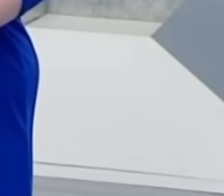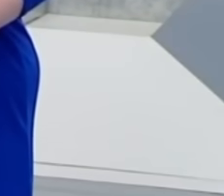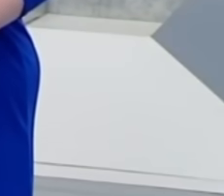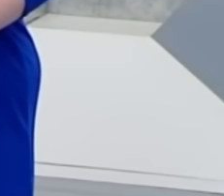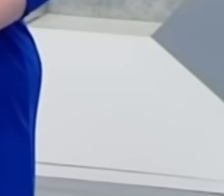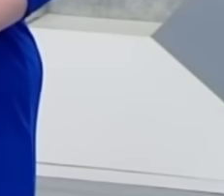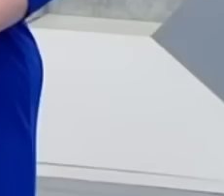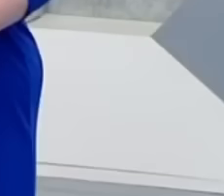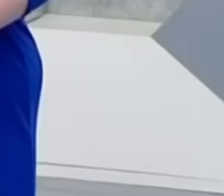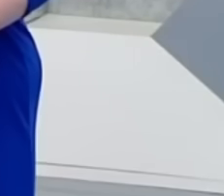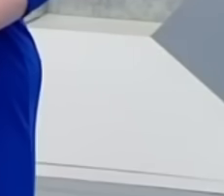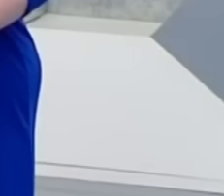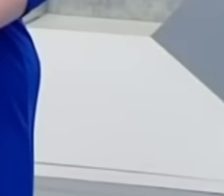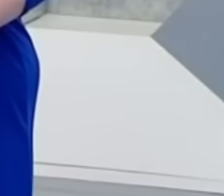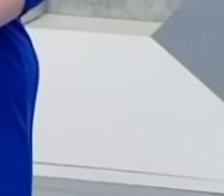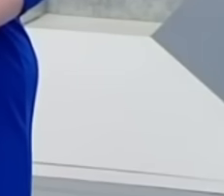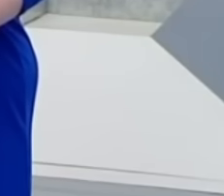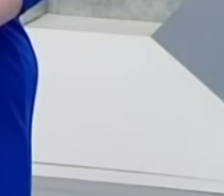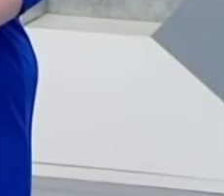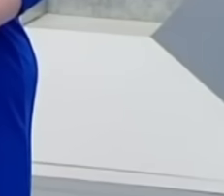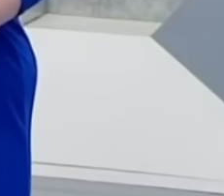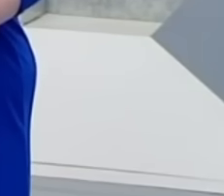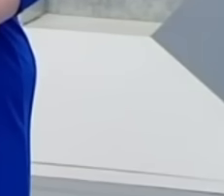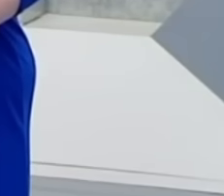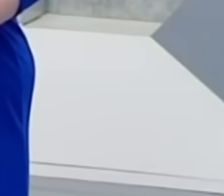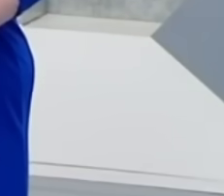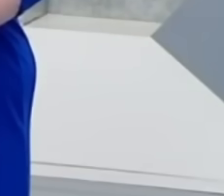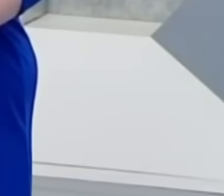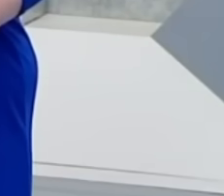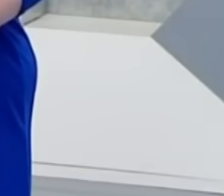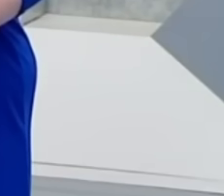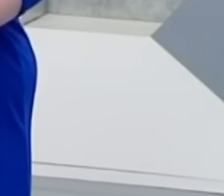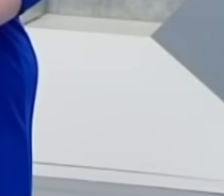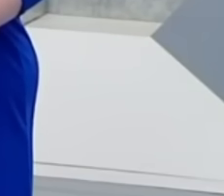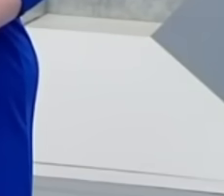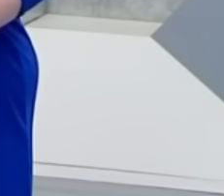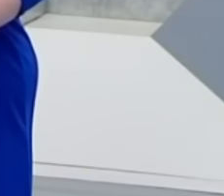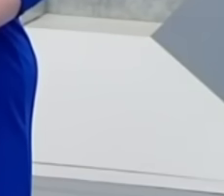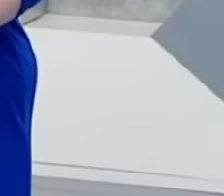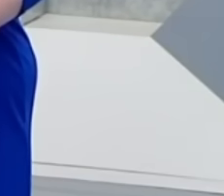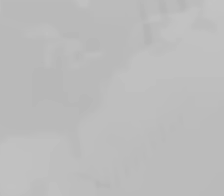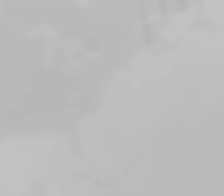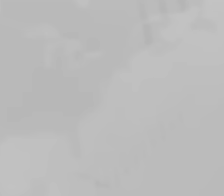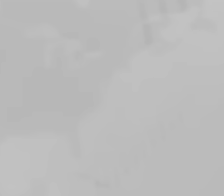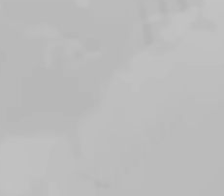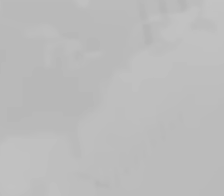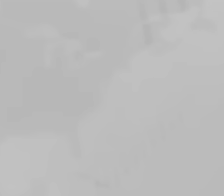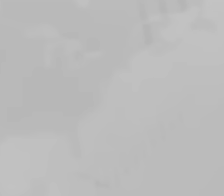GMA Pinoy TV at sa www.gmanews.tv.